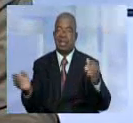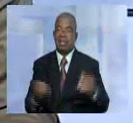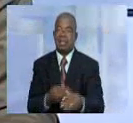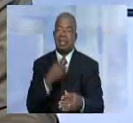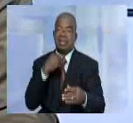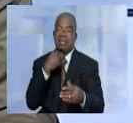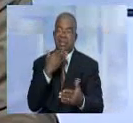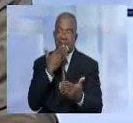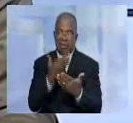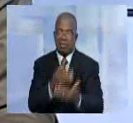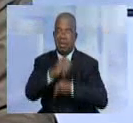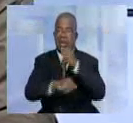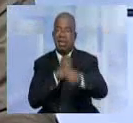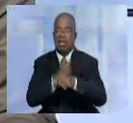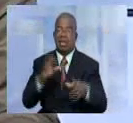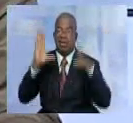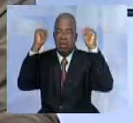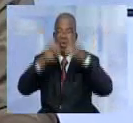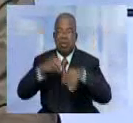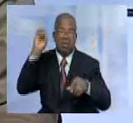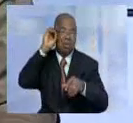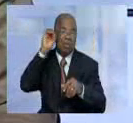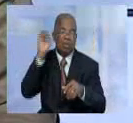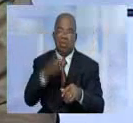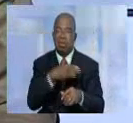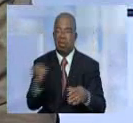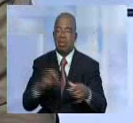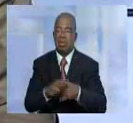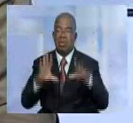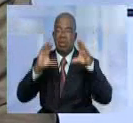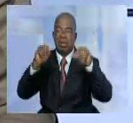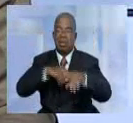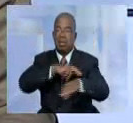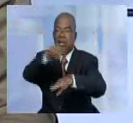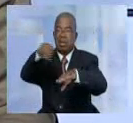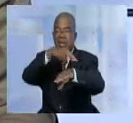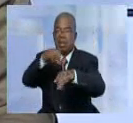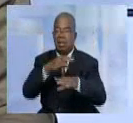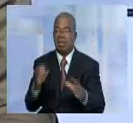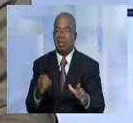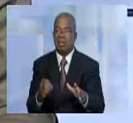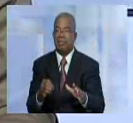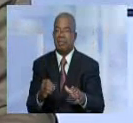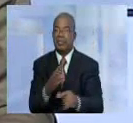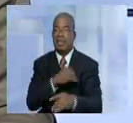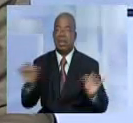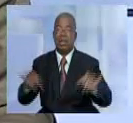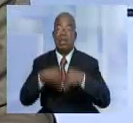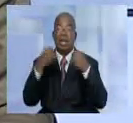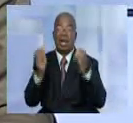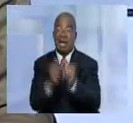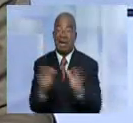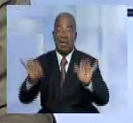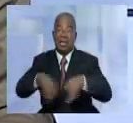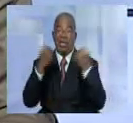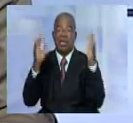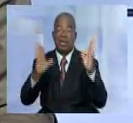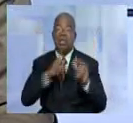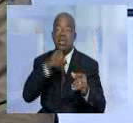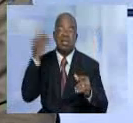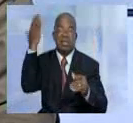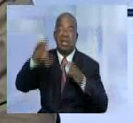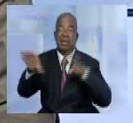de son Excellence M. Alassane Ouattara, président de la République à la presse et aux médias, aura lieu le jeudi